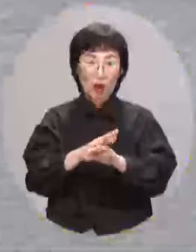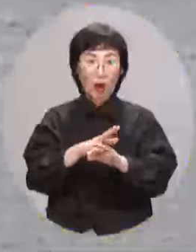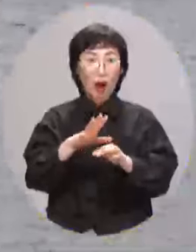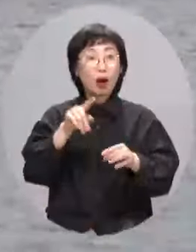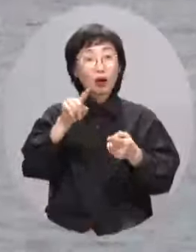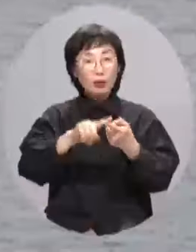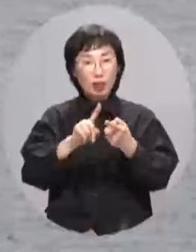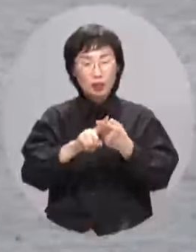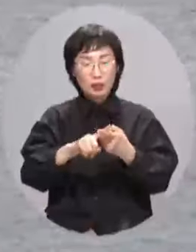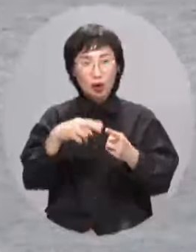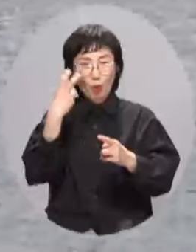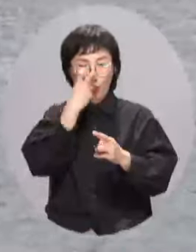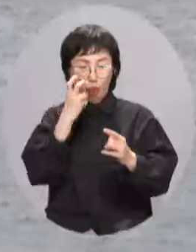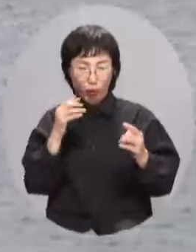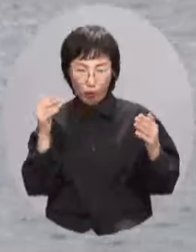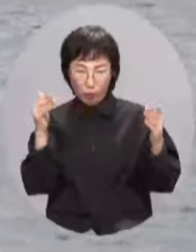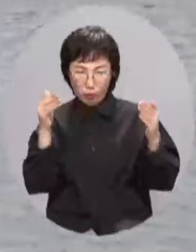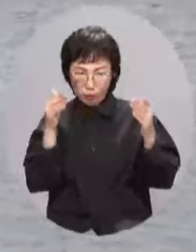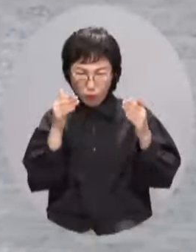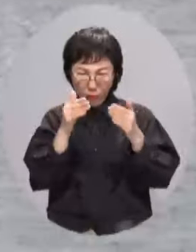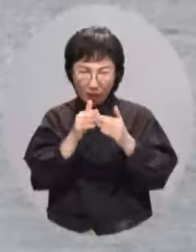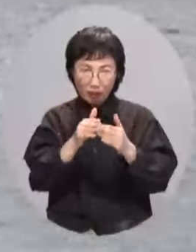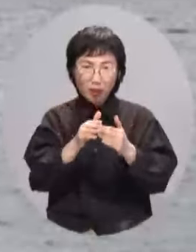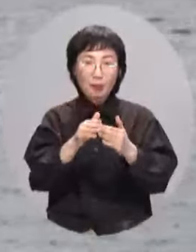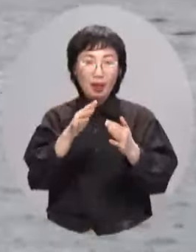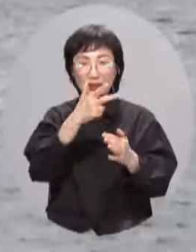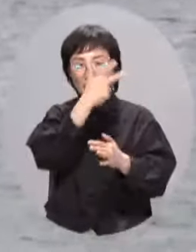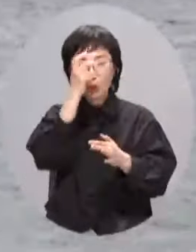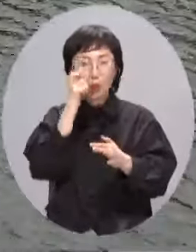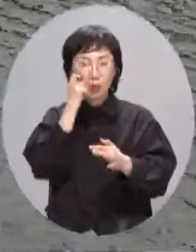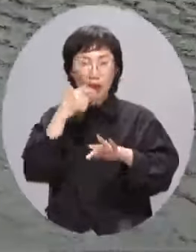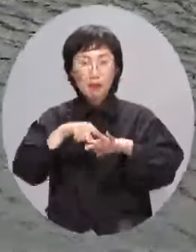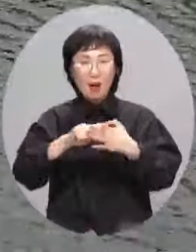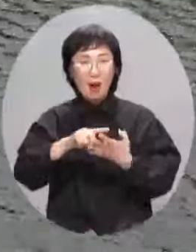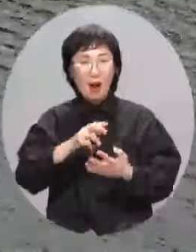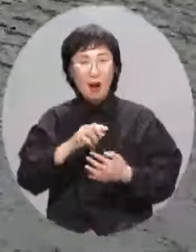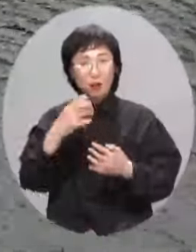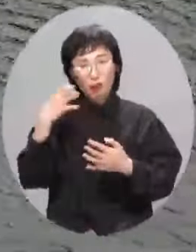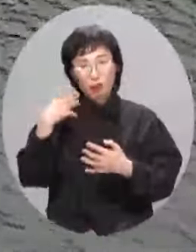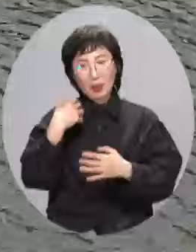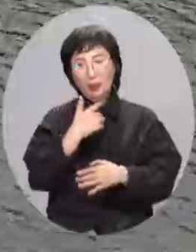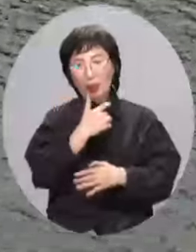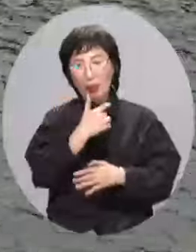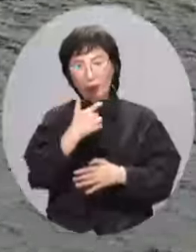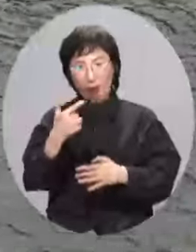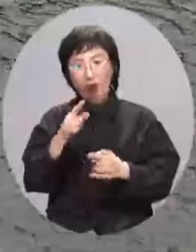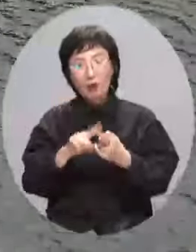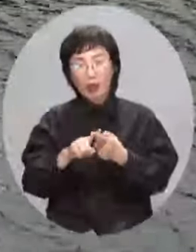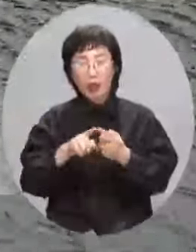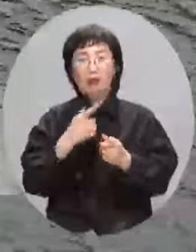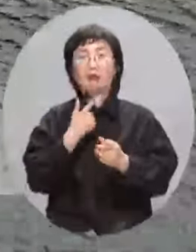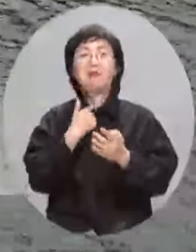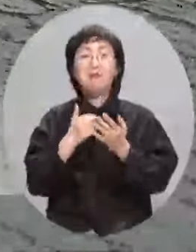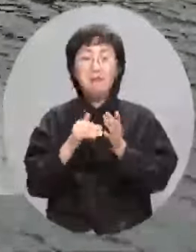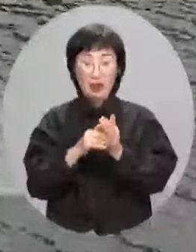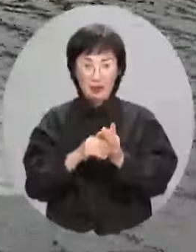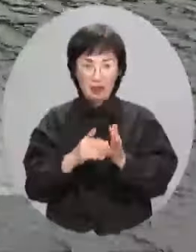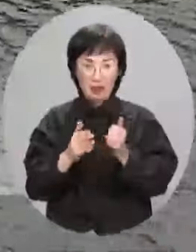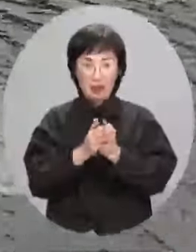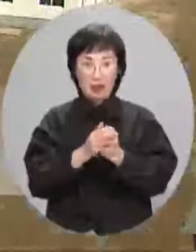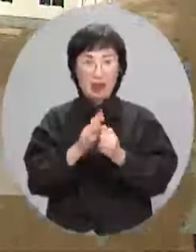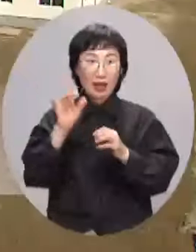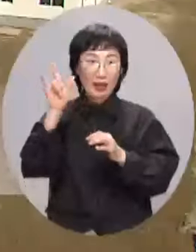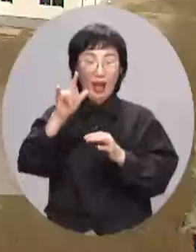좁혀지는 수사망에 며칠간 잠을 이루지 못할 정도로 심리적 압박을 호소했던 것으로 알려지고 있습니다 태양광사업